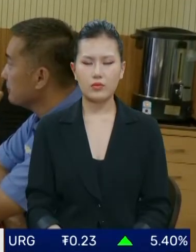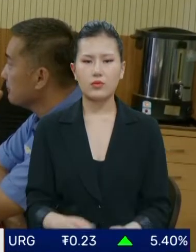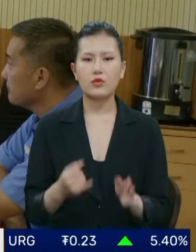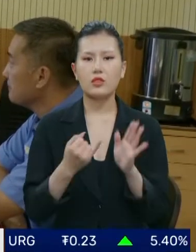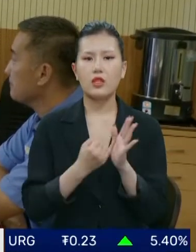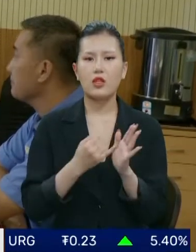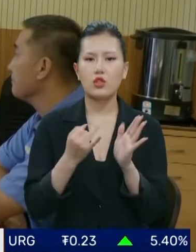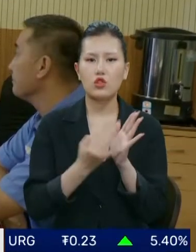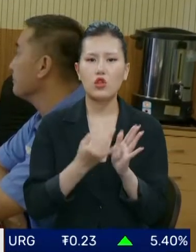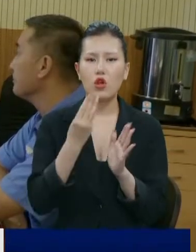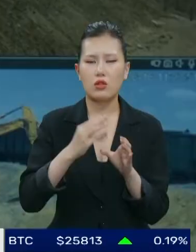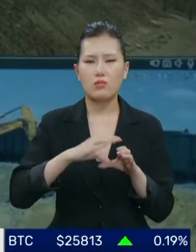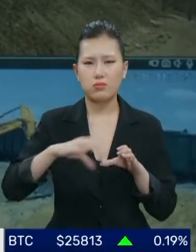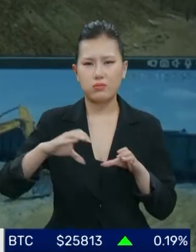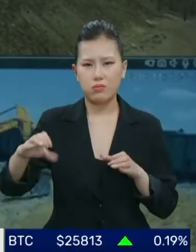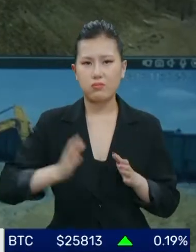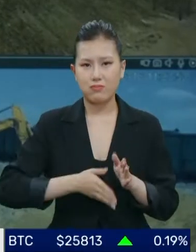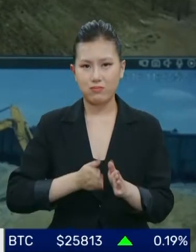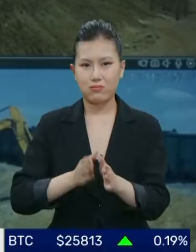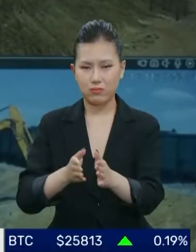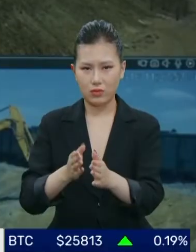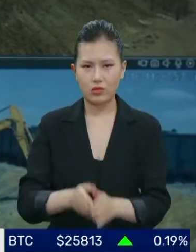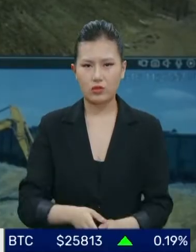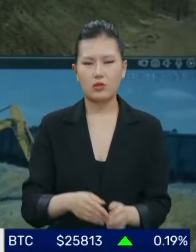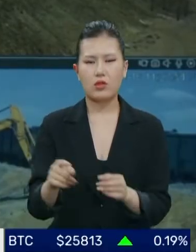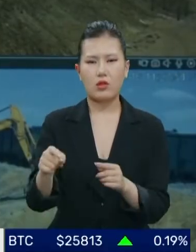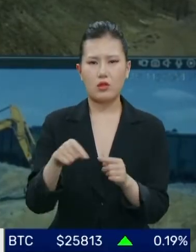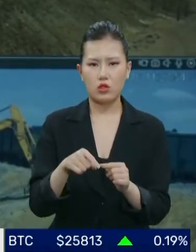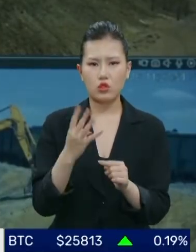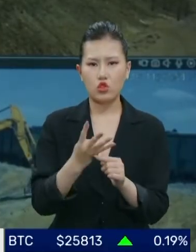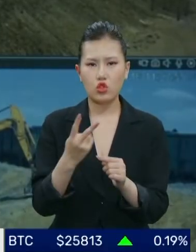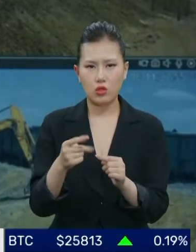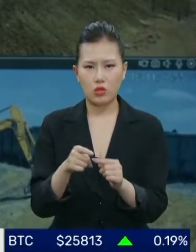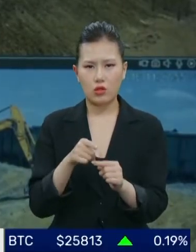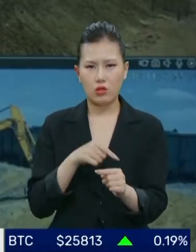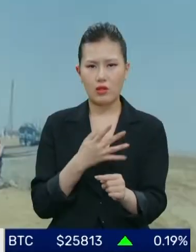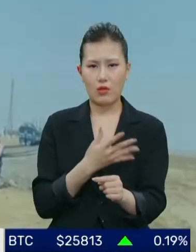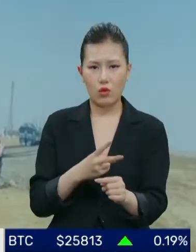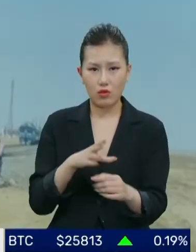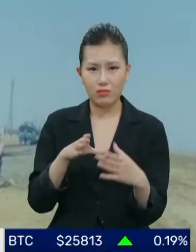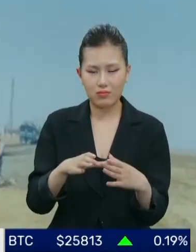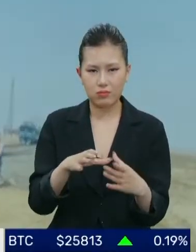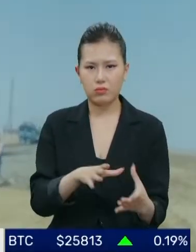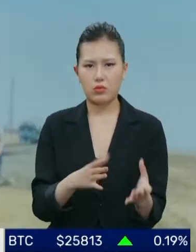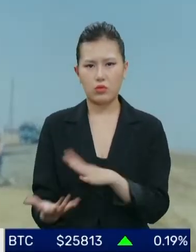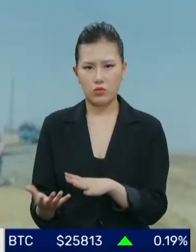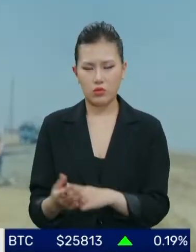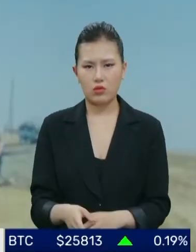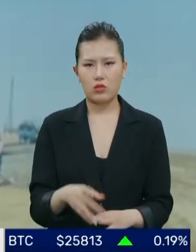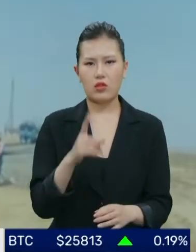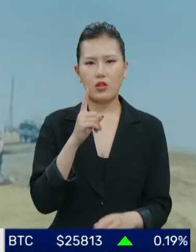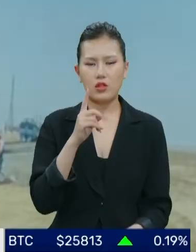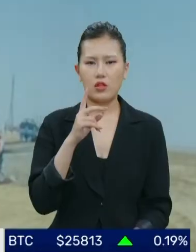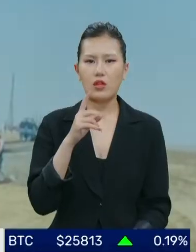67 вагон бүхий гал тэрэгний бүрэлдэхүүнээс 42-оос 52 дахь вагонууд замаас гарч осолцсон байна. Гал тэрэг дээдлэн 70 км цагийн хурдтай явахыг